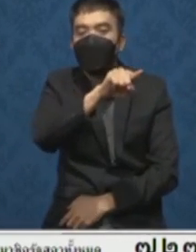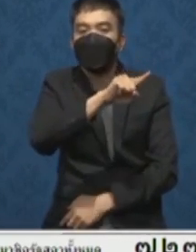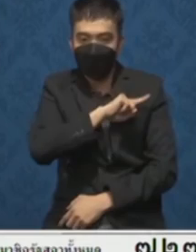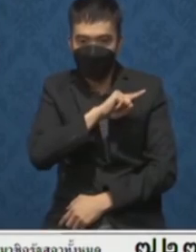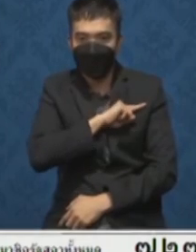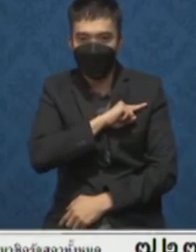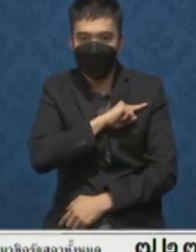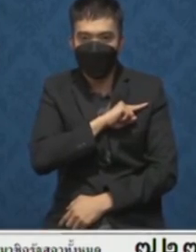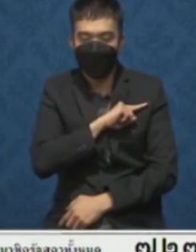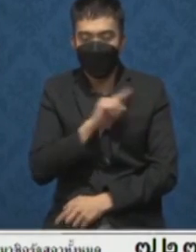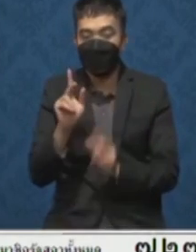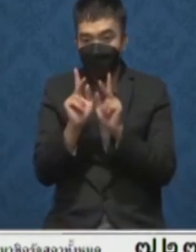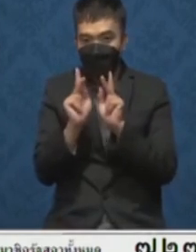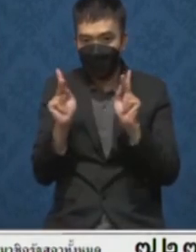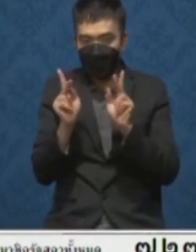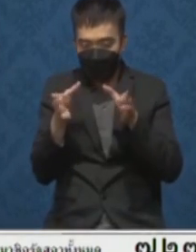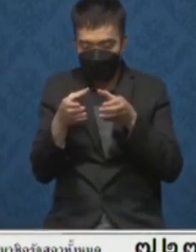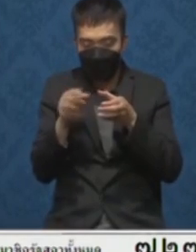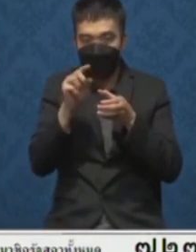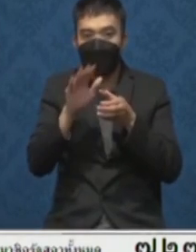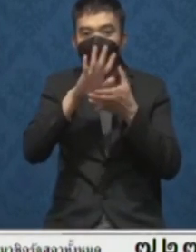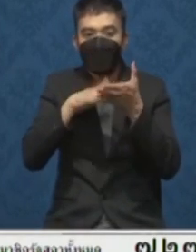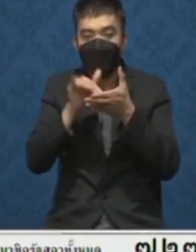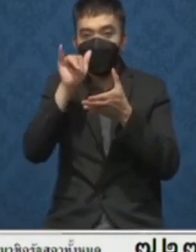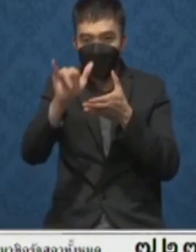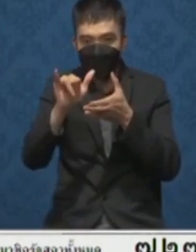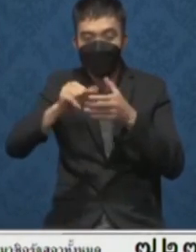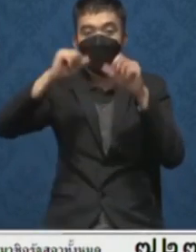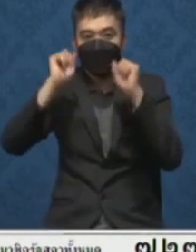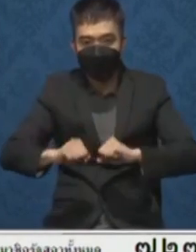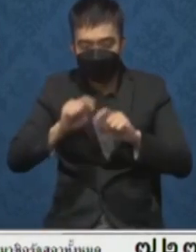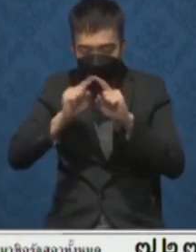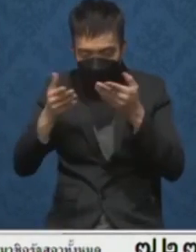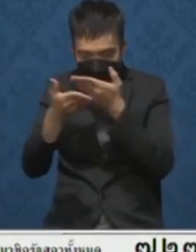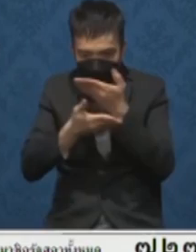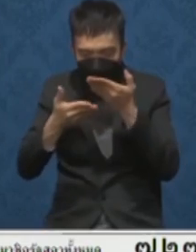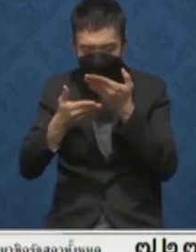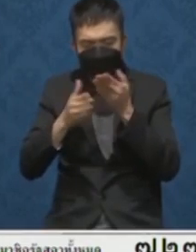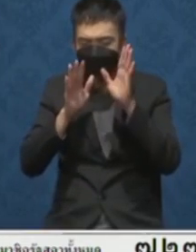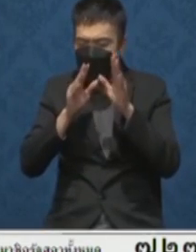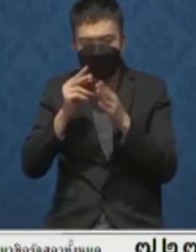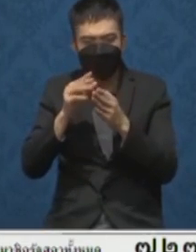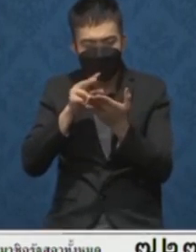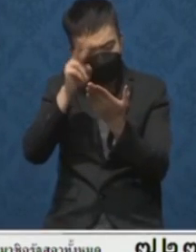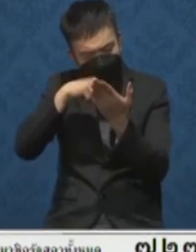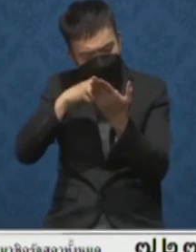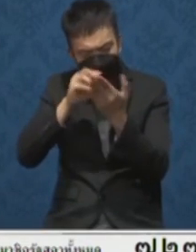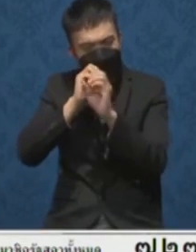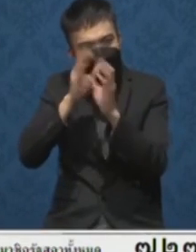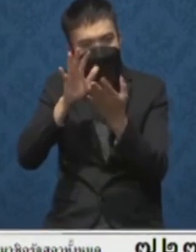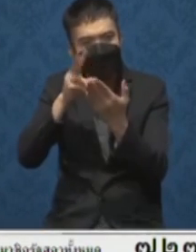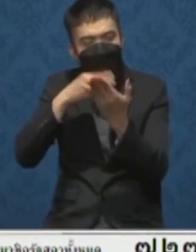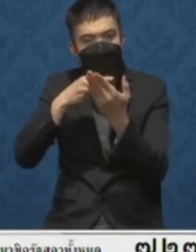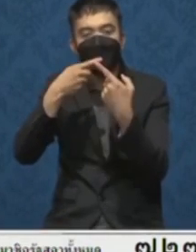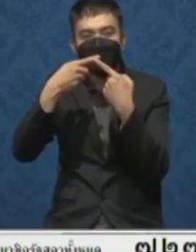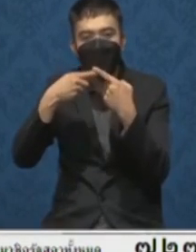มะติของคณรณกรมการยุทศาสชาิ ผมพยายามอ่านซ้ำแล้ ไม่ถึงกัชัดเจน นะแต่ก็มีแน